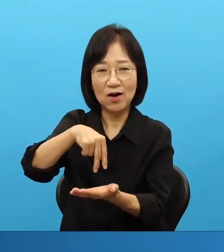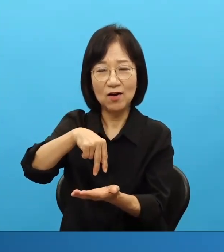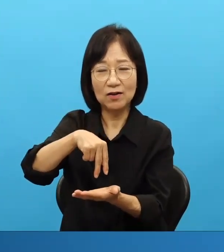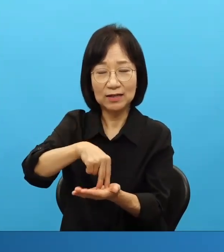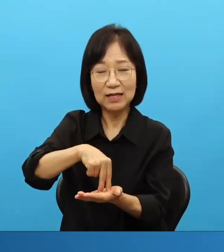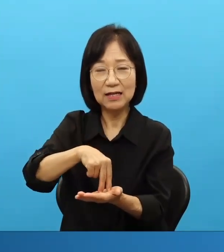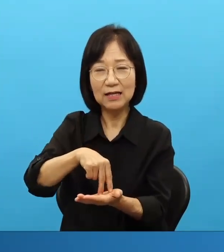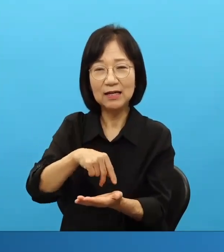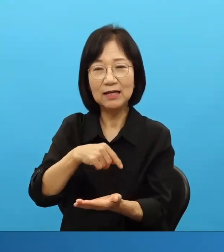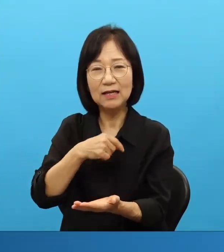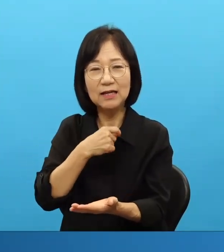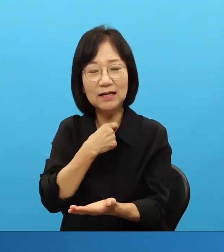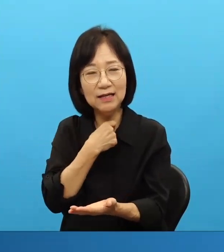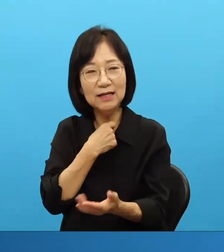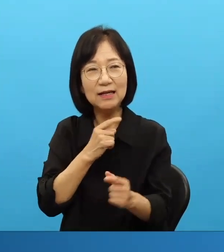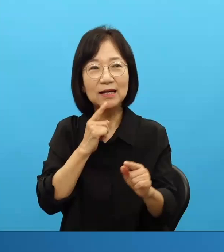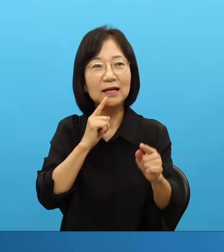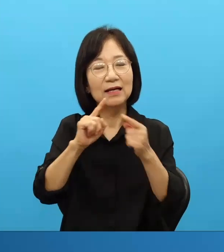서리